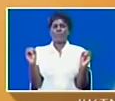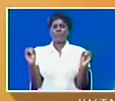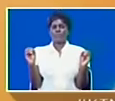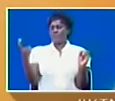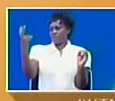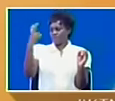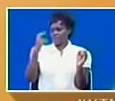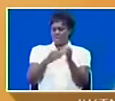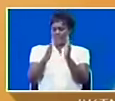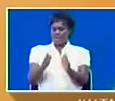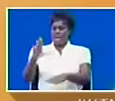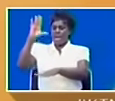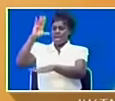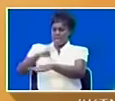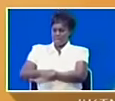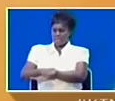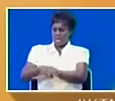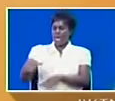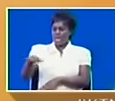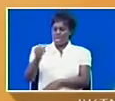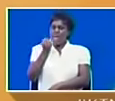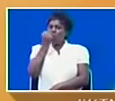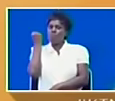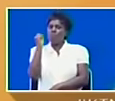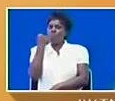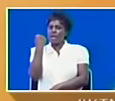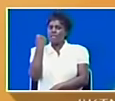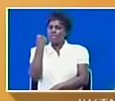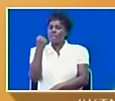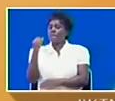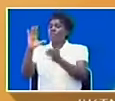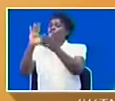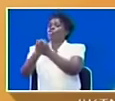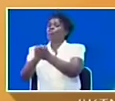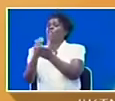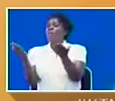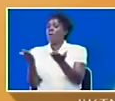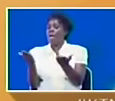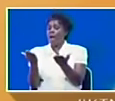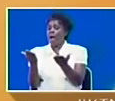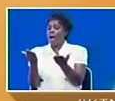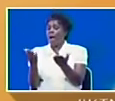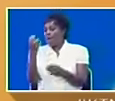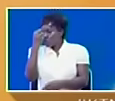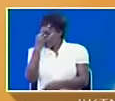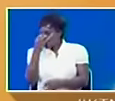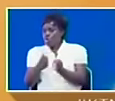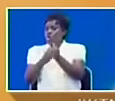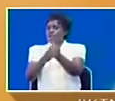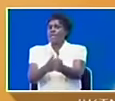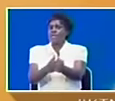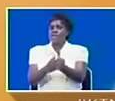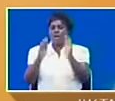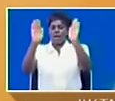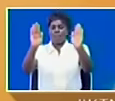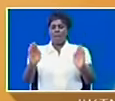Mtazamaji, viongozi wa NASA wakiwa katika eneo la Mumias, viongozi wa muungano wa Jubilee wakiongozwa na naibu wa rais William Ruto walielekeza kampeni